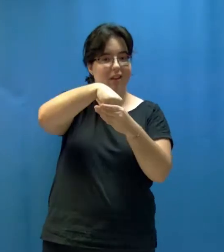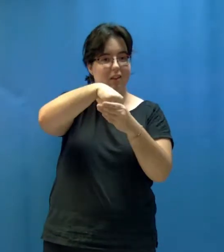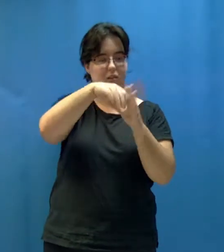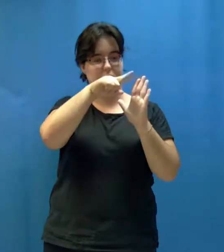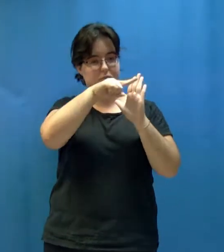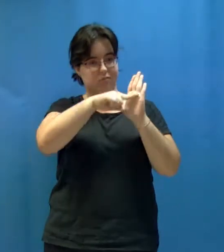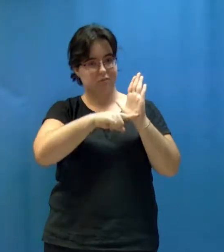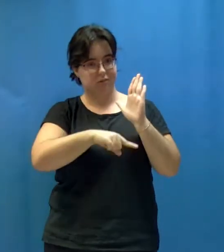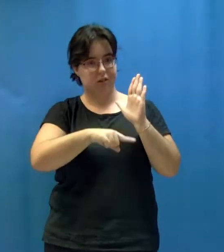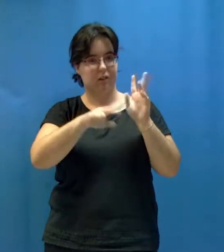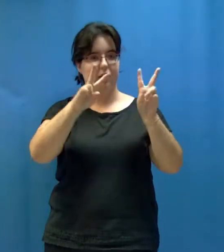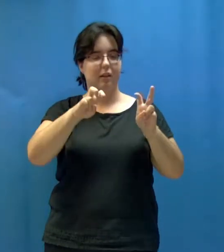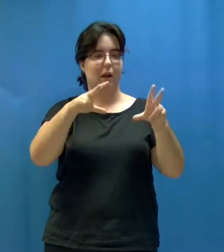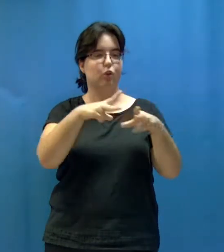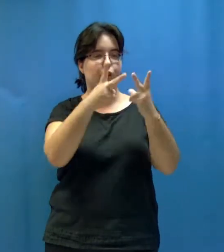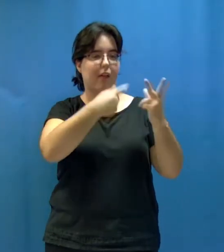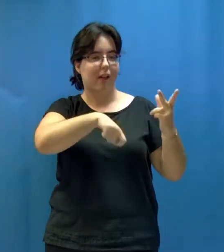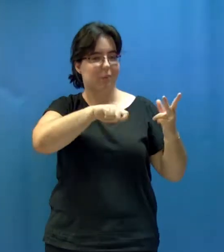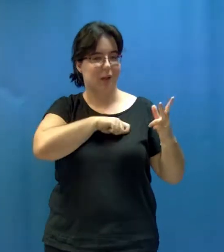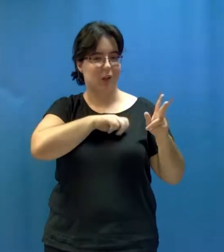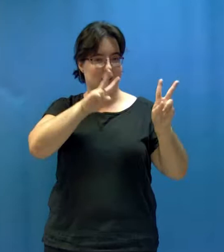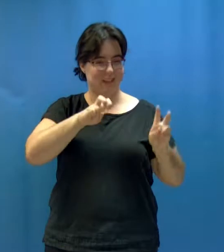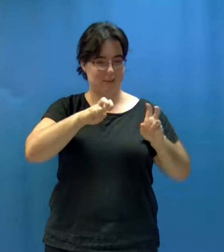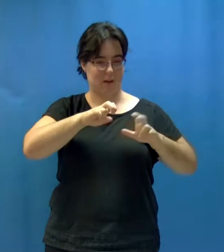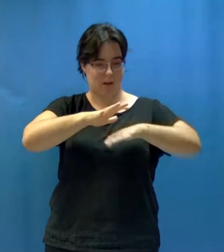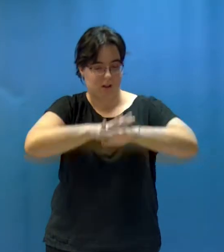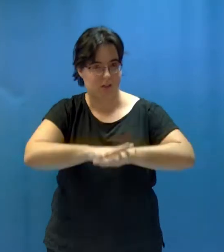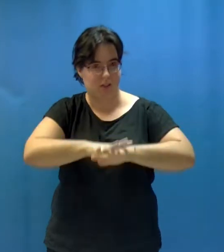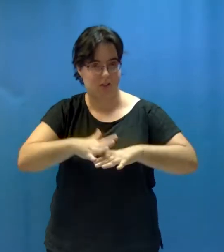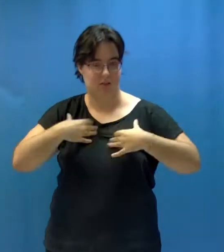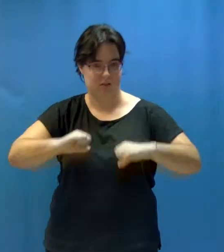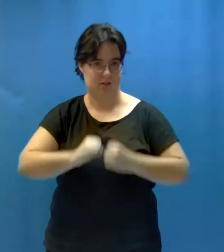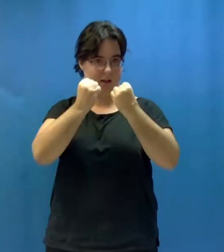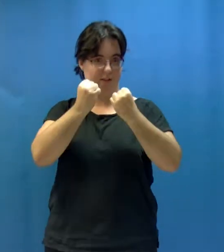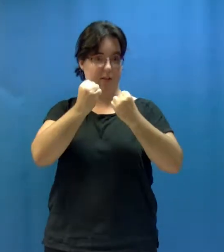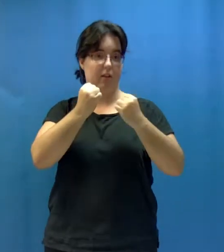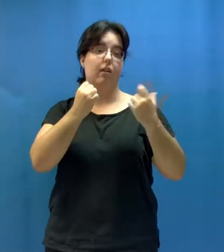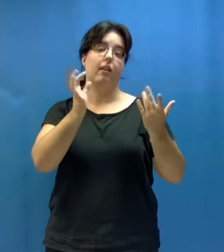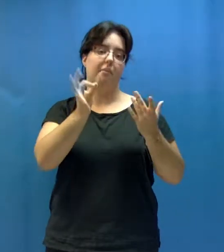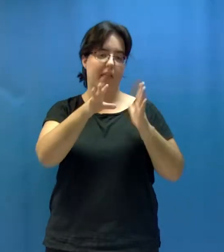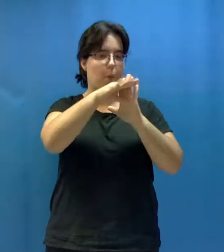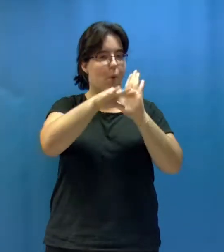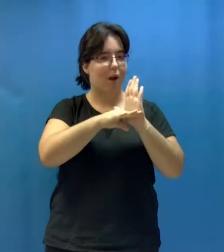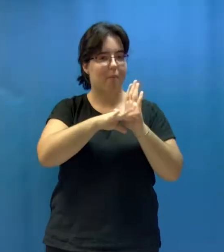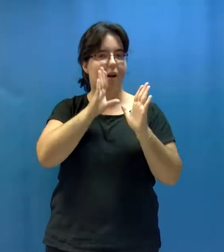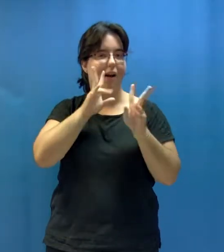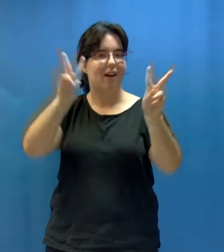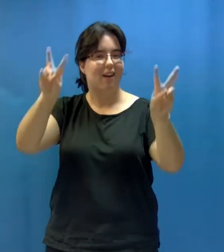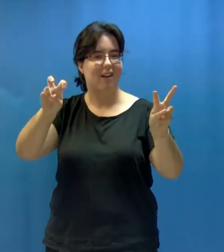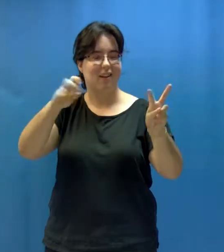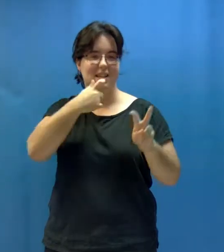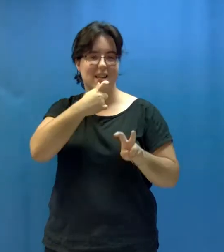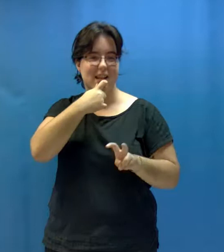de la Societat Espanyola de Reanimació. És a dir, que el seu Kids Save Lives, així es diu, cadena